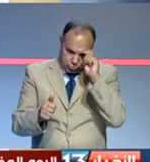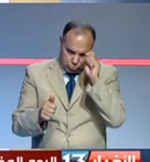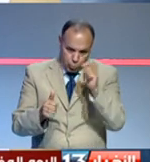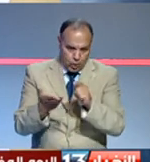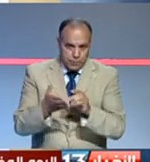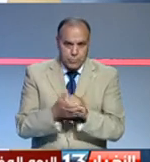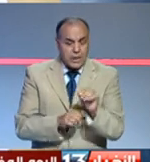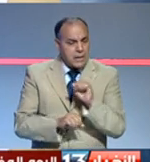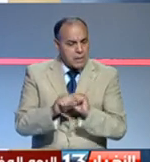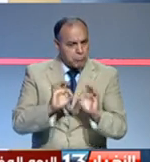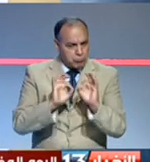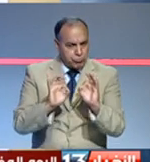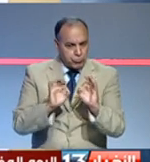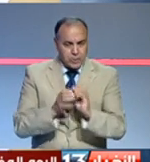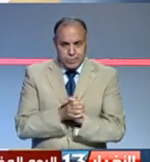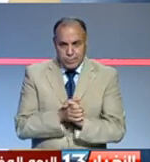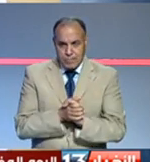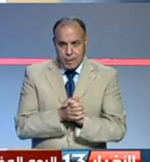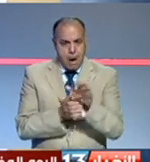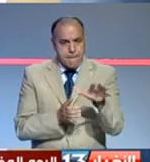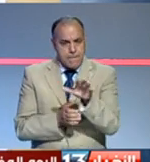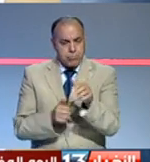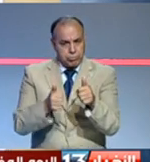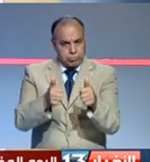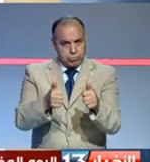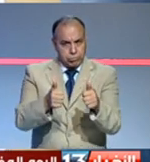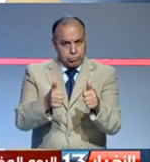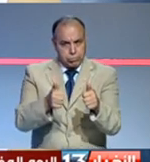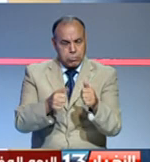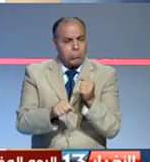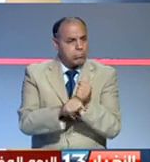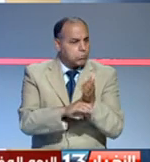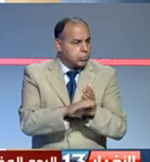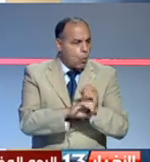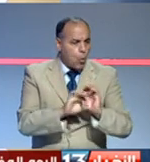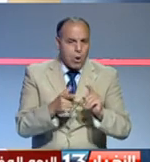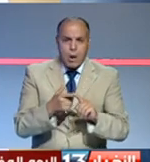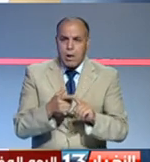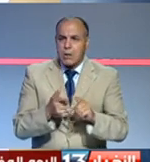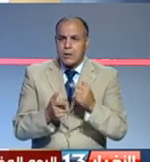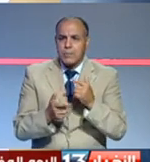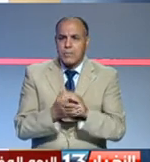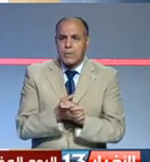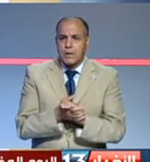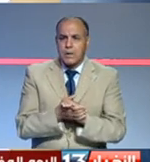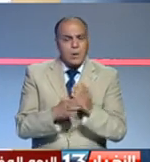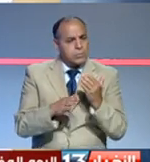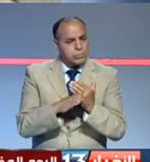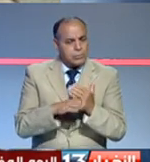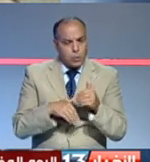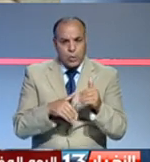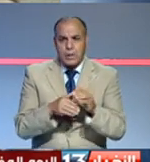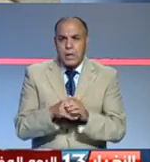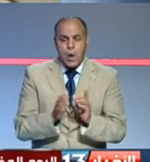التنظيم ليس اه يعني البيع وانت داخل حتى يعني